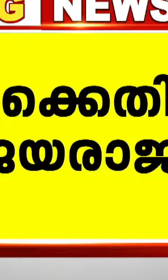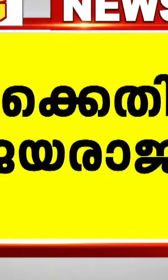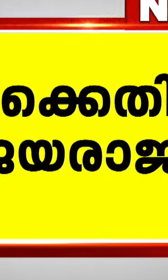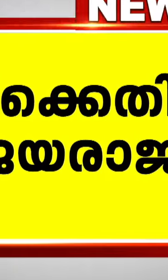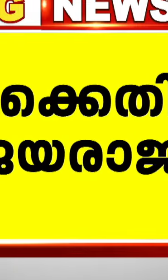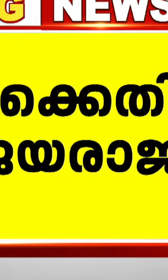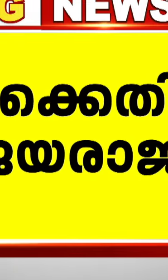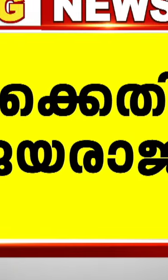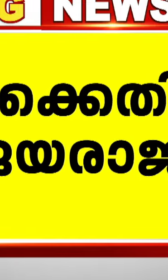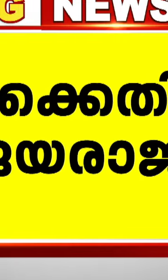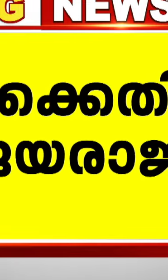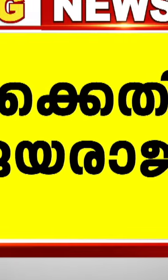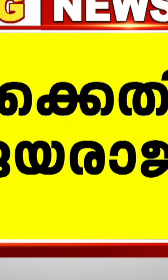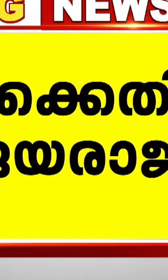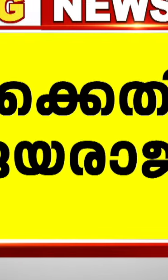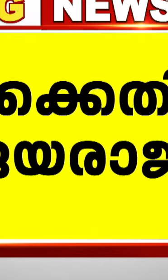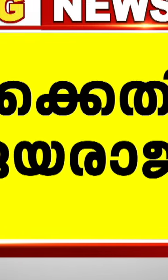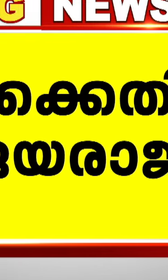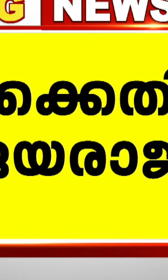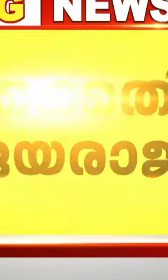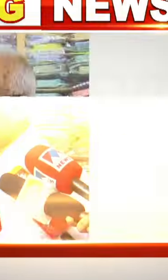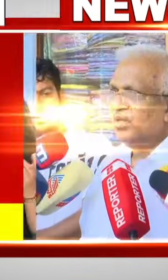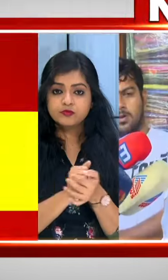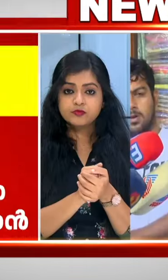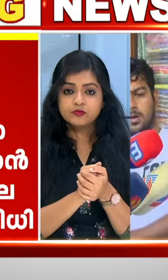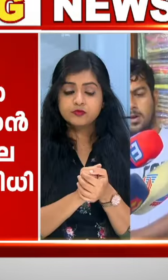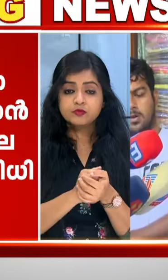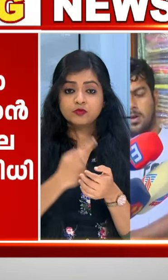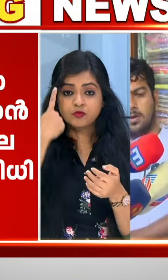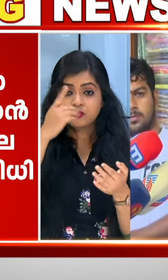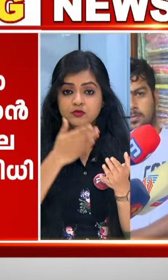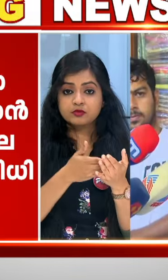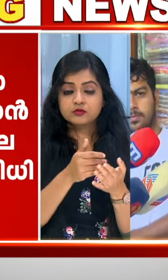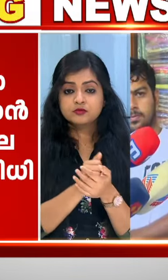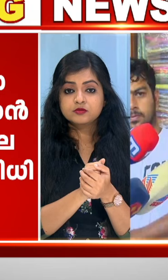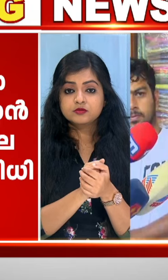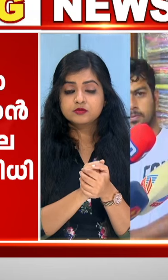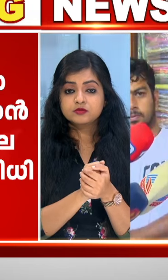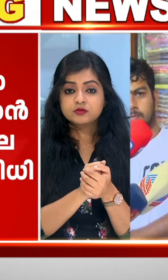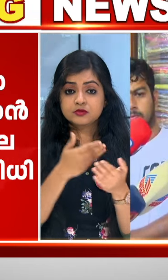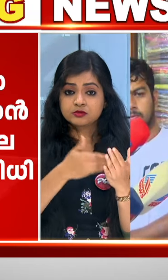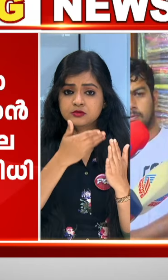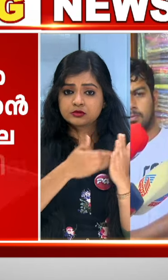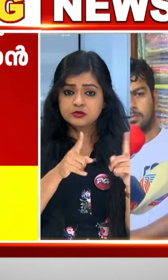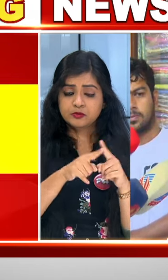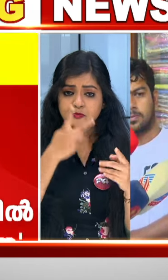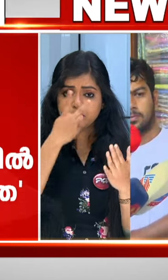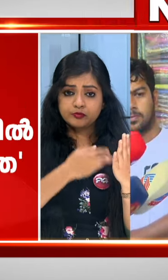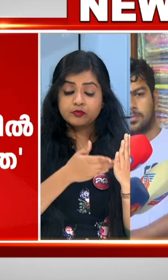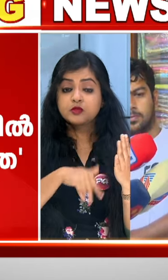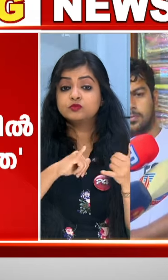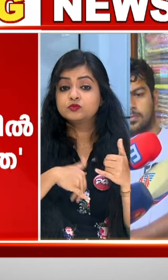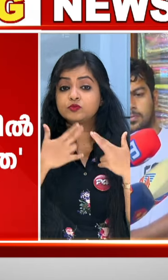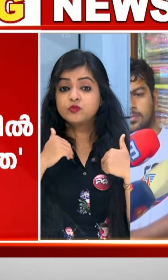അങ്ങനെയാണ് വിധി പറഞ്ഞിട്ടുള്ളത്. അപ്പം അതുകൊണ്ട് ഇത്തരം കാര്യങ്ങൾ പരിഗണിച്ചുകൊണ്ട് സുപ്രീം കോടതിയുടെ